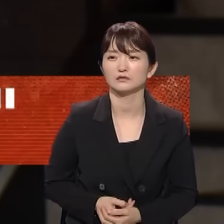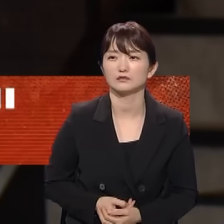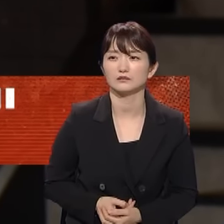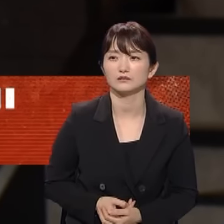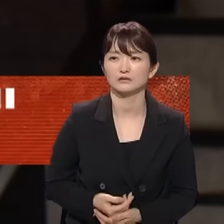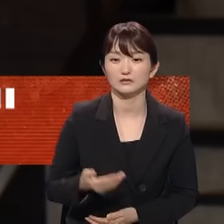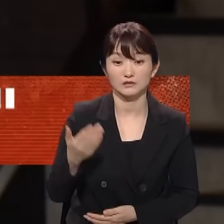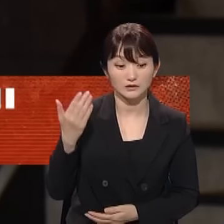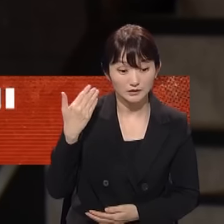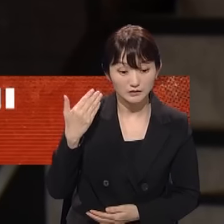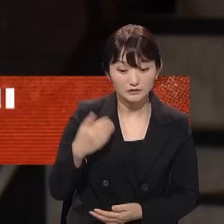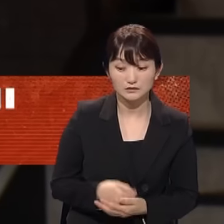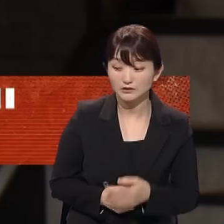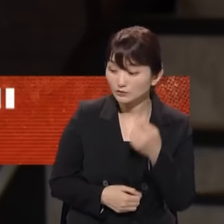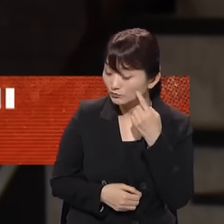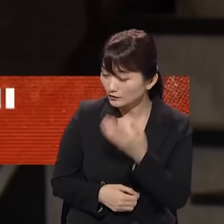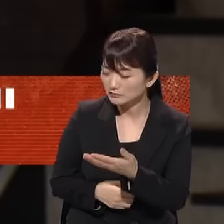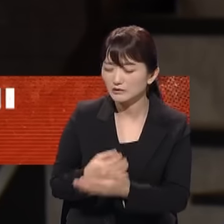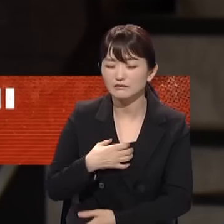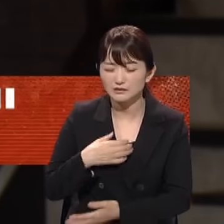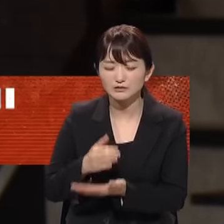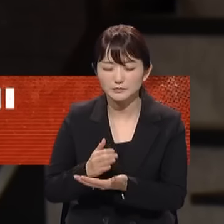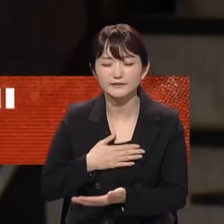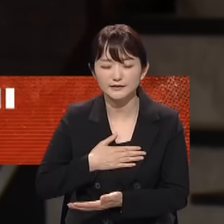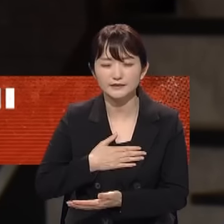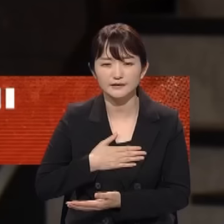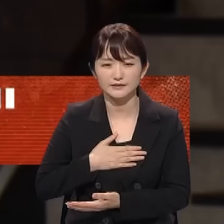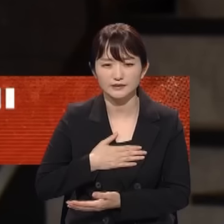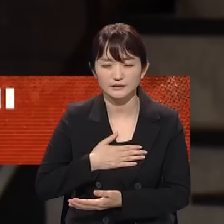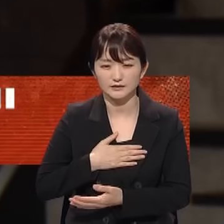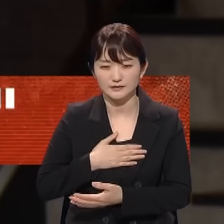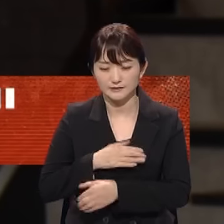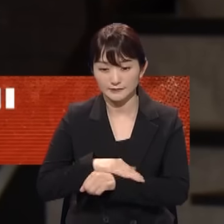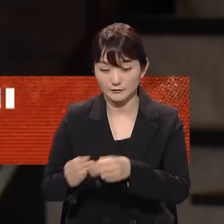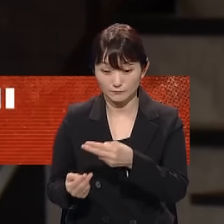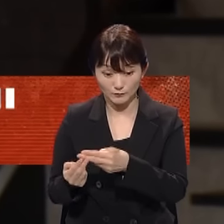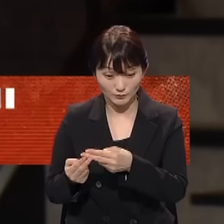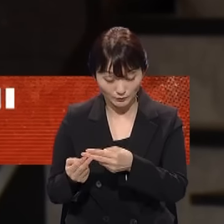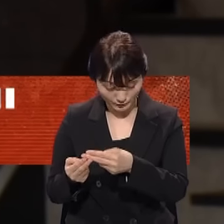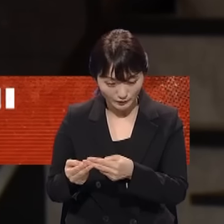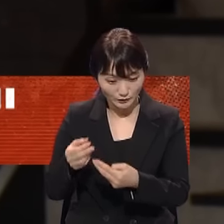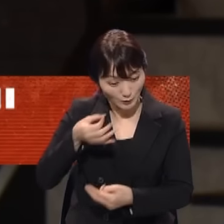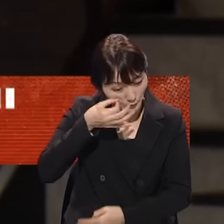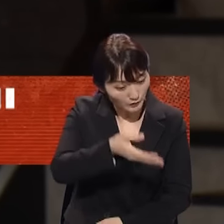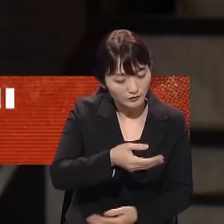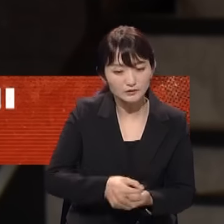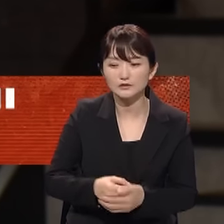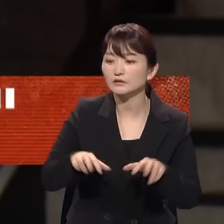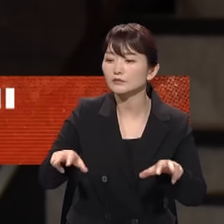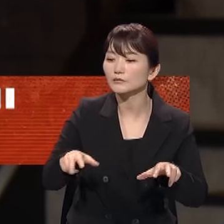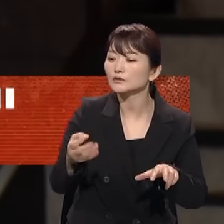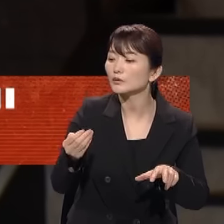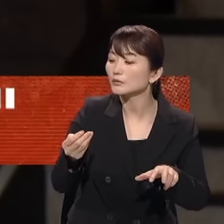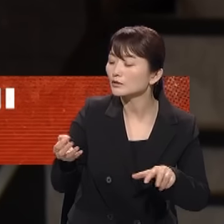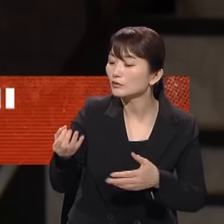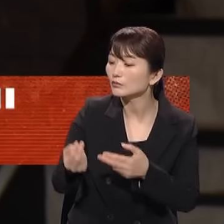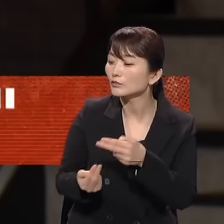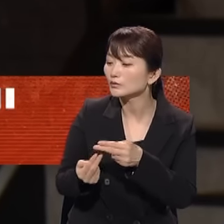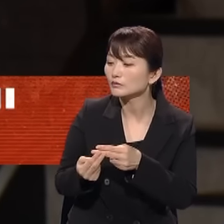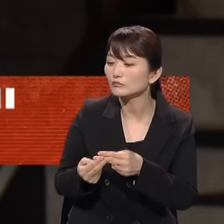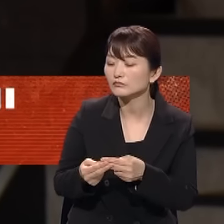나중에 짠 하고 보여줄게. 뭐 막 이런 식으로 넘어갔어요. 근데 이번엔 정색을 하고 얼마를 모았어? 라고 물어보니까 이렇게 얘기를 하는 거예요. 사실은 모은